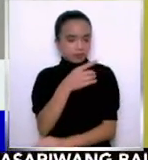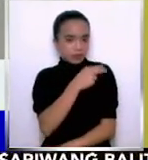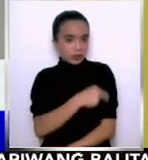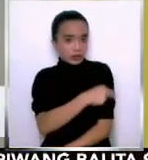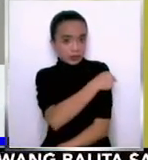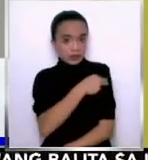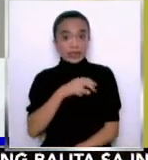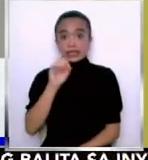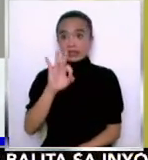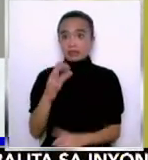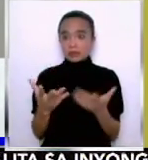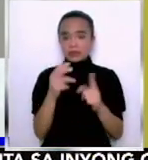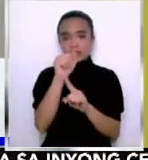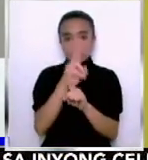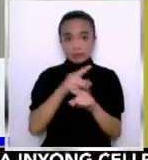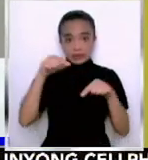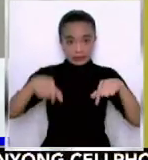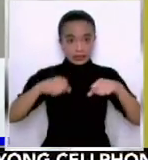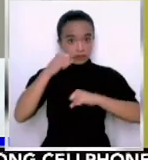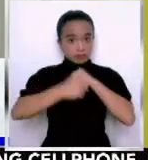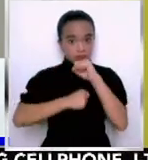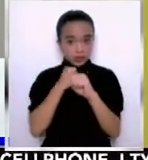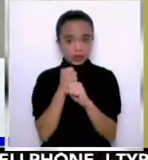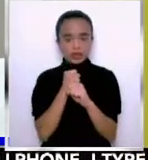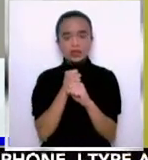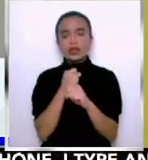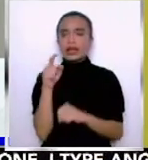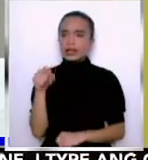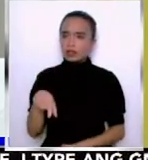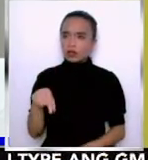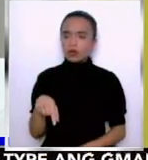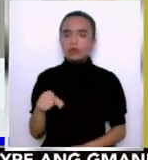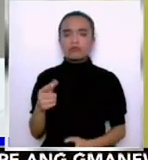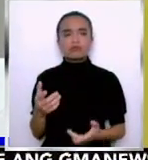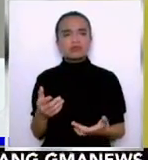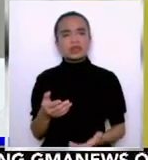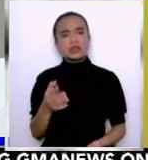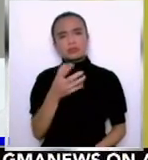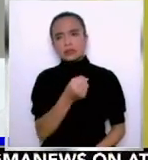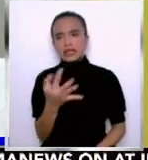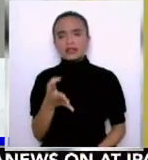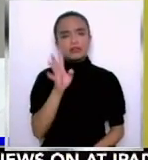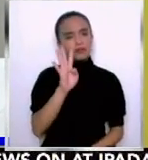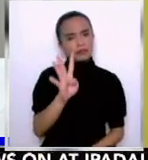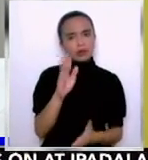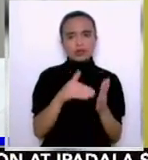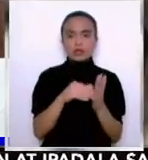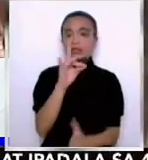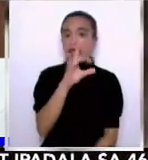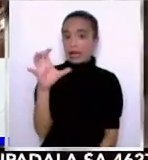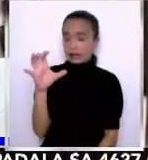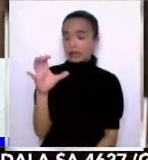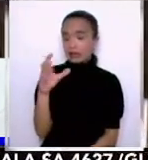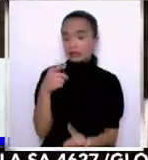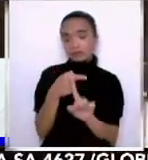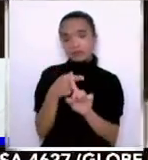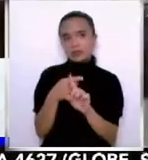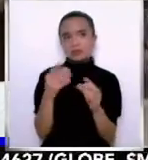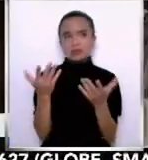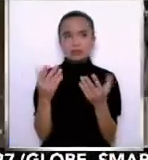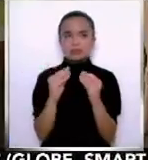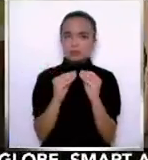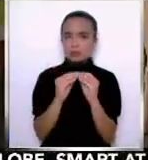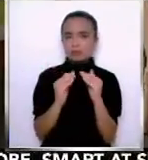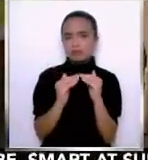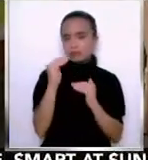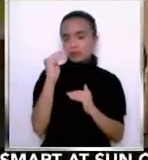of this year. And this would be around 4,800 plus, which is much more. No? Nasa low risk pa naman